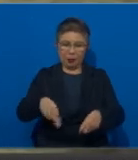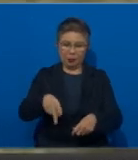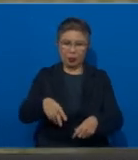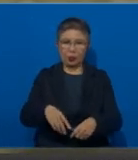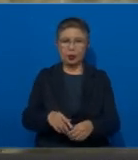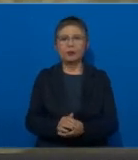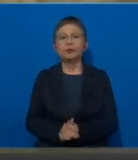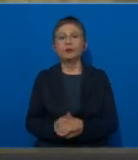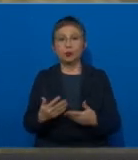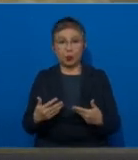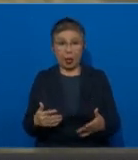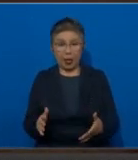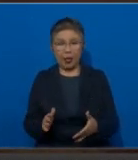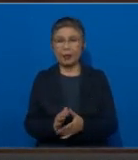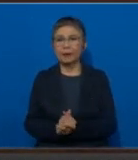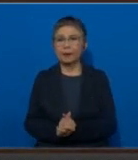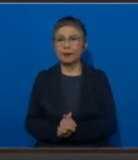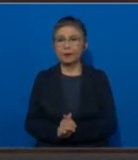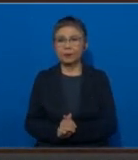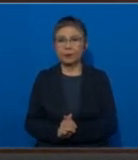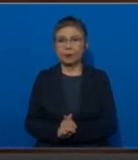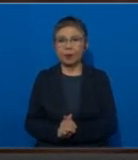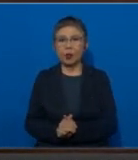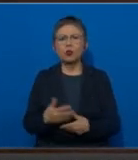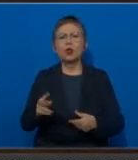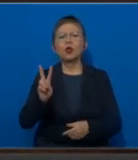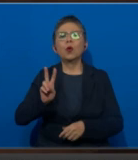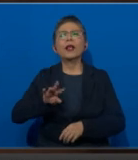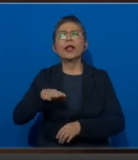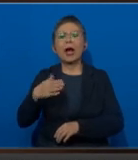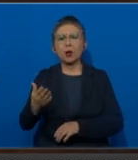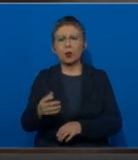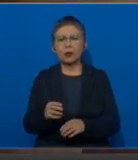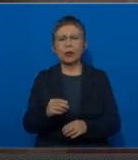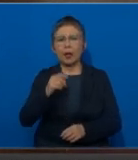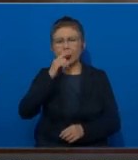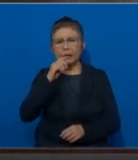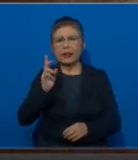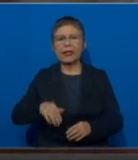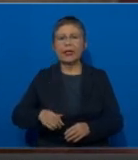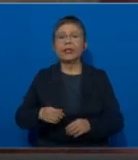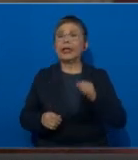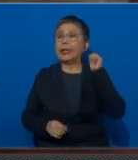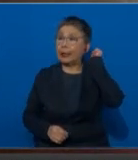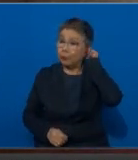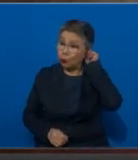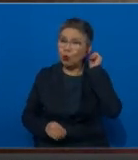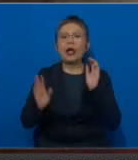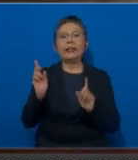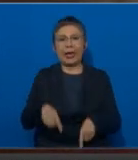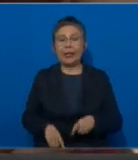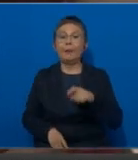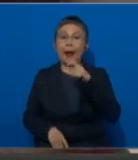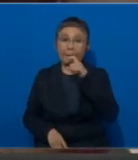sebelum beraktivitas hari ini. Sudah 2 tahun belakangan, Nawi jadi kepala rumah tangga sekaligus ibu rumah